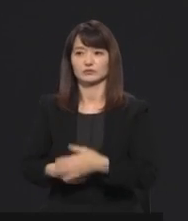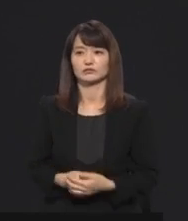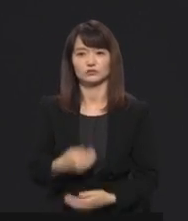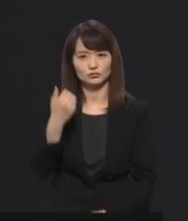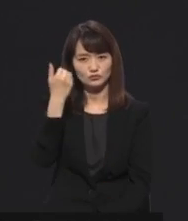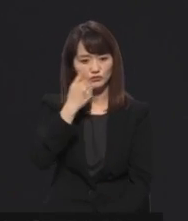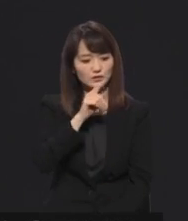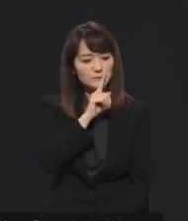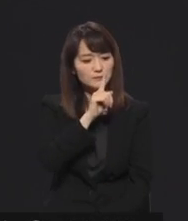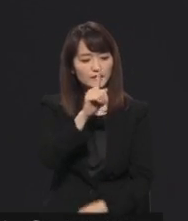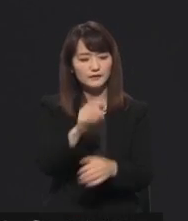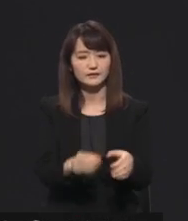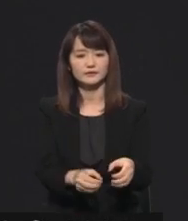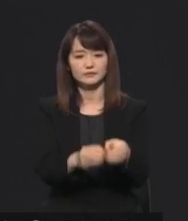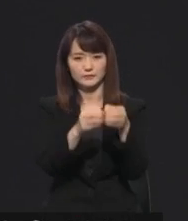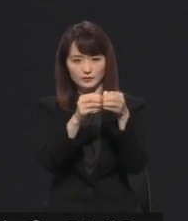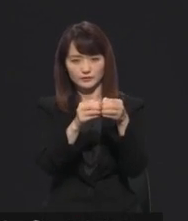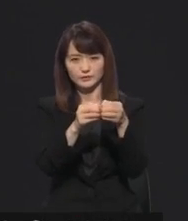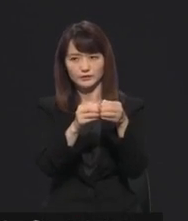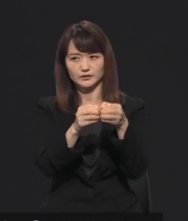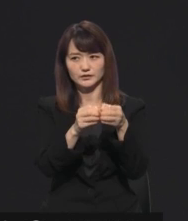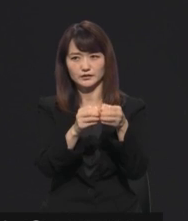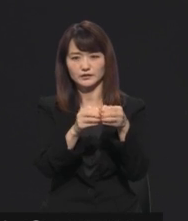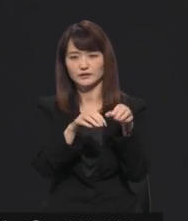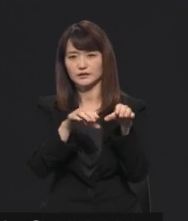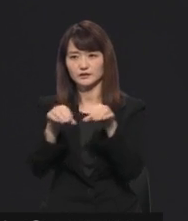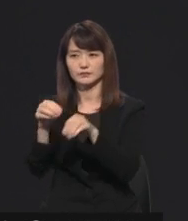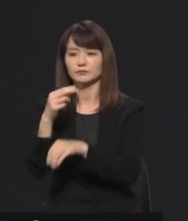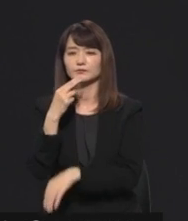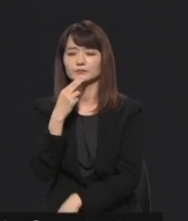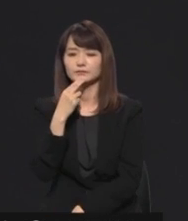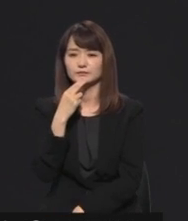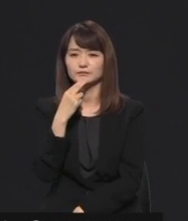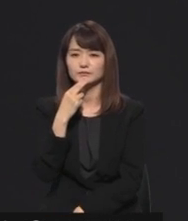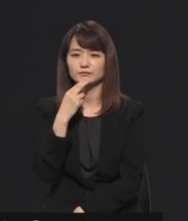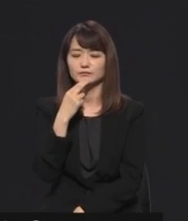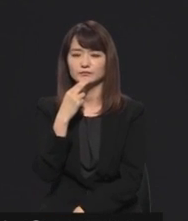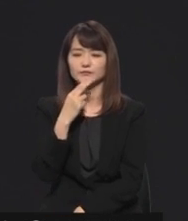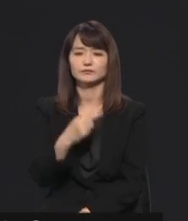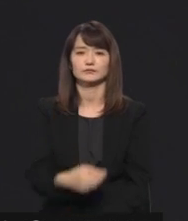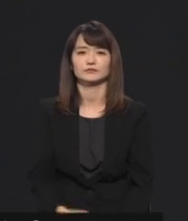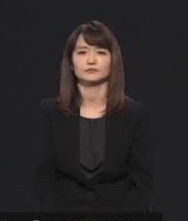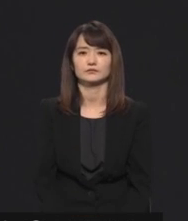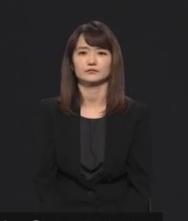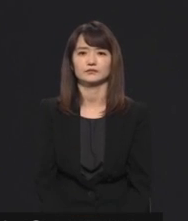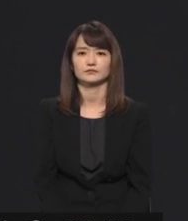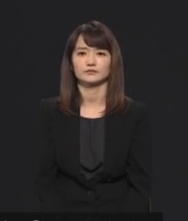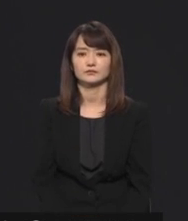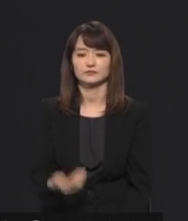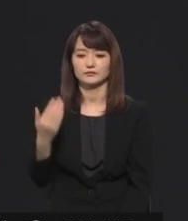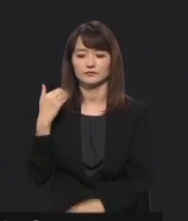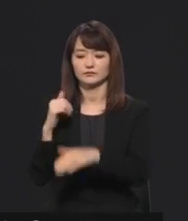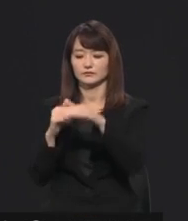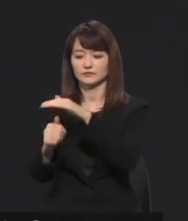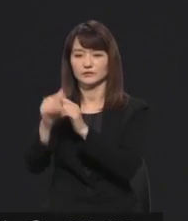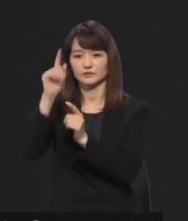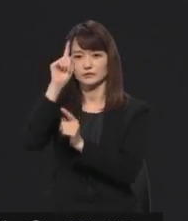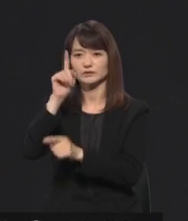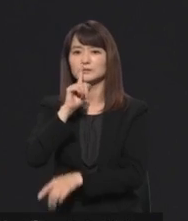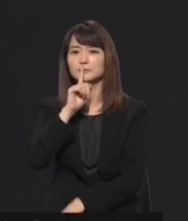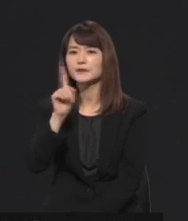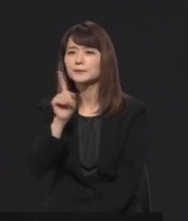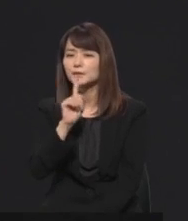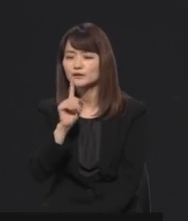밀어서 이걸 그 만들 수 있는 상황이 아니었던 아 전체적인 기조를 보건데 이주석 전 대표가 하고 싶은 말이 뭔지는